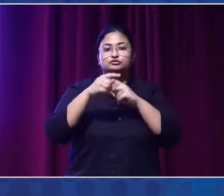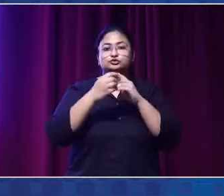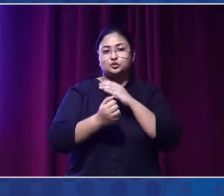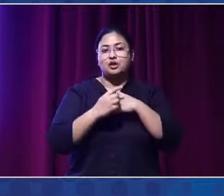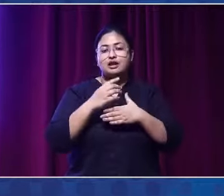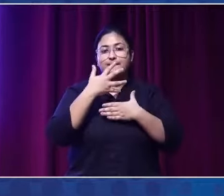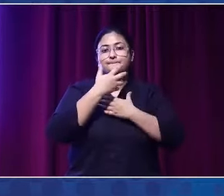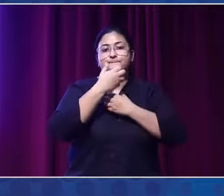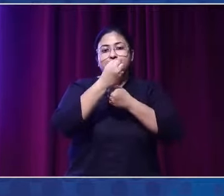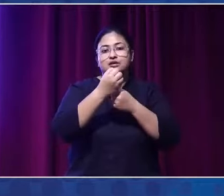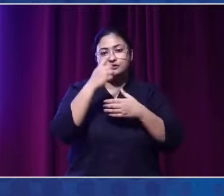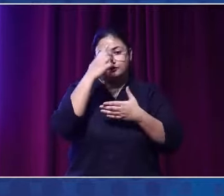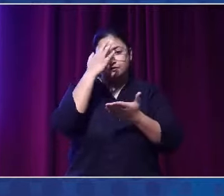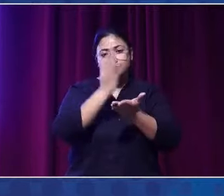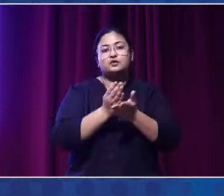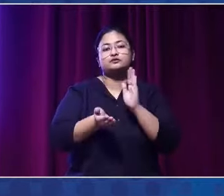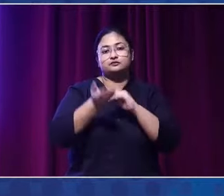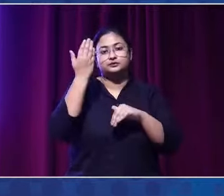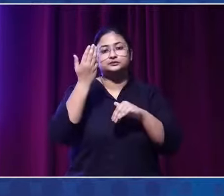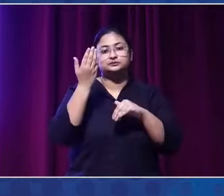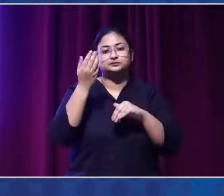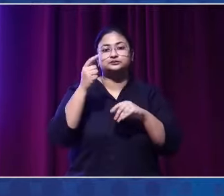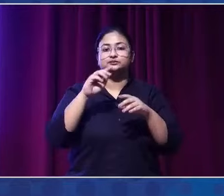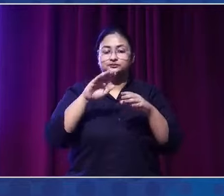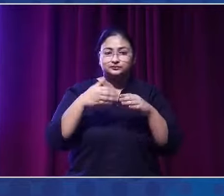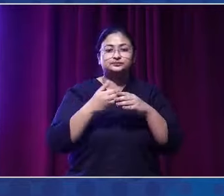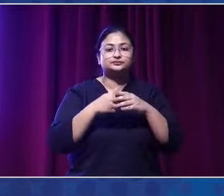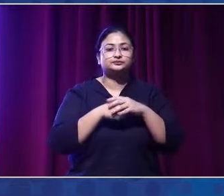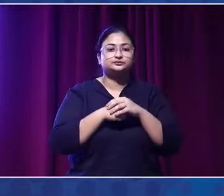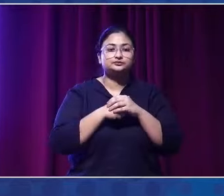आर, हमारी धरोहर ही वो है। नेक्स्ट दिखाई, नेक्स्ट,